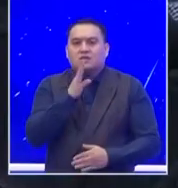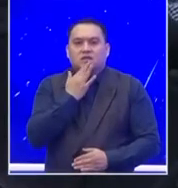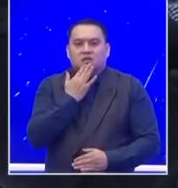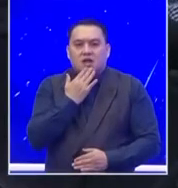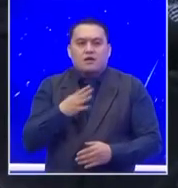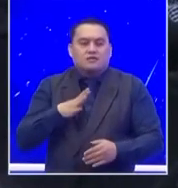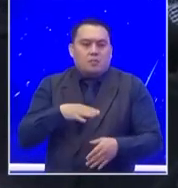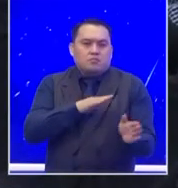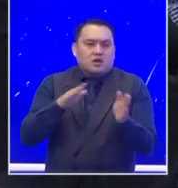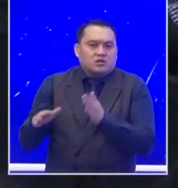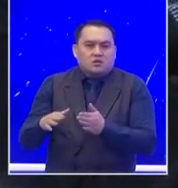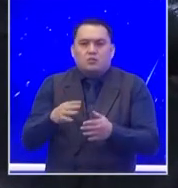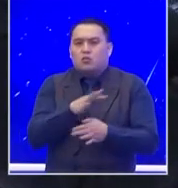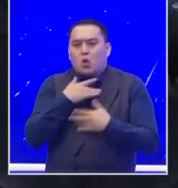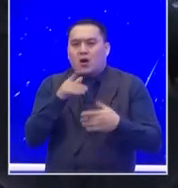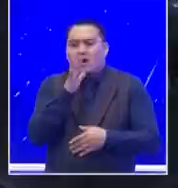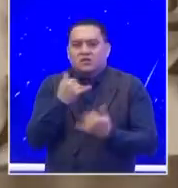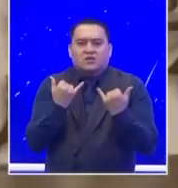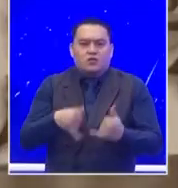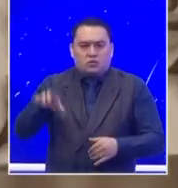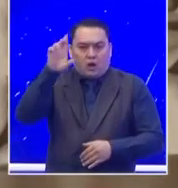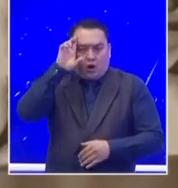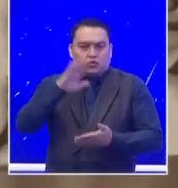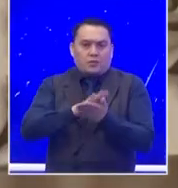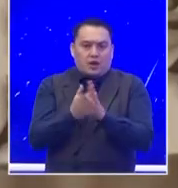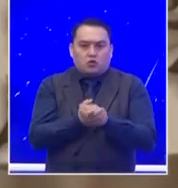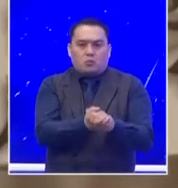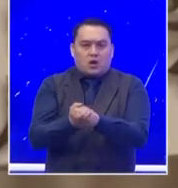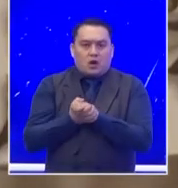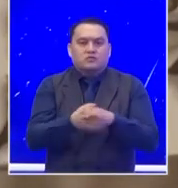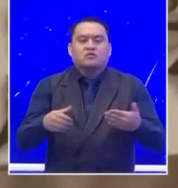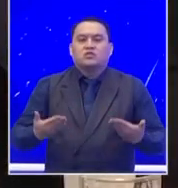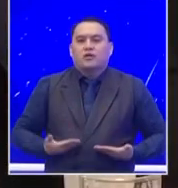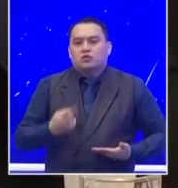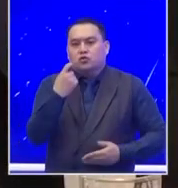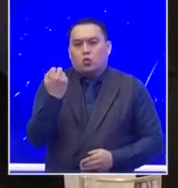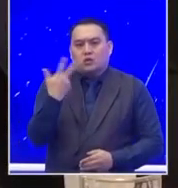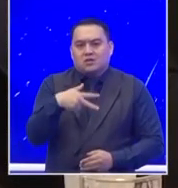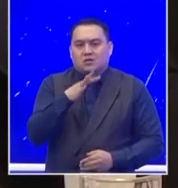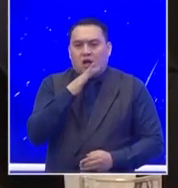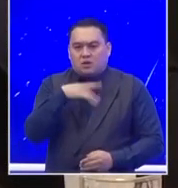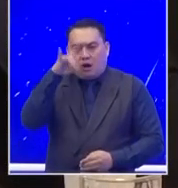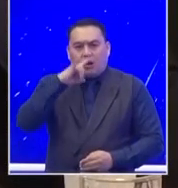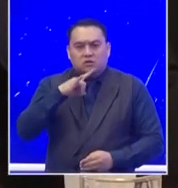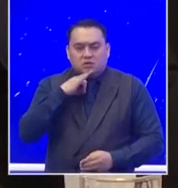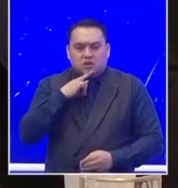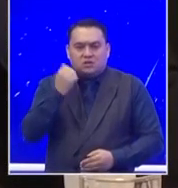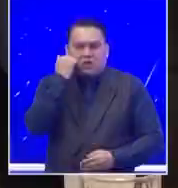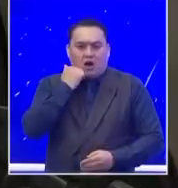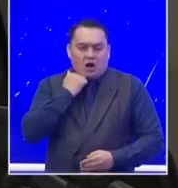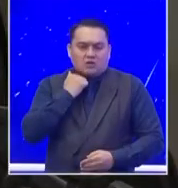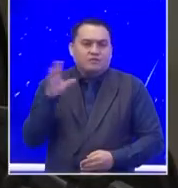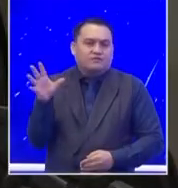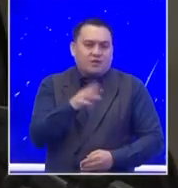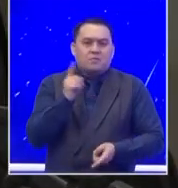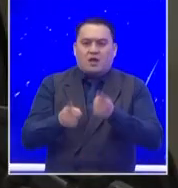С тех пор прошли десятки лет. Сегодня в нашей стране в мире и согласии проживают представители 130 этносов. Казахстан, признаются старейшины, стал для